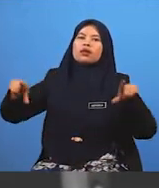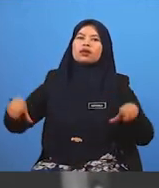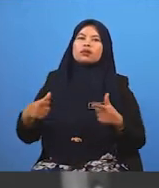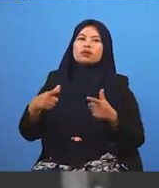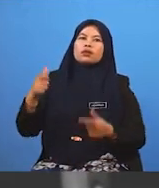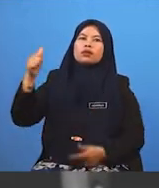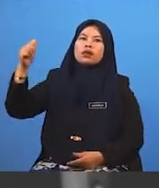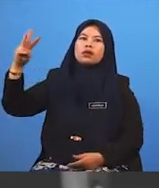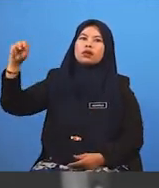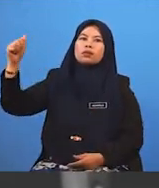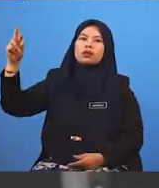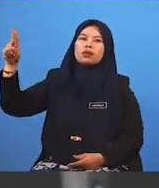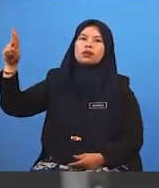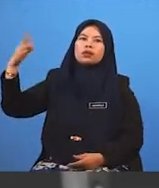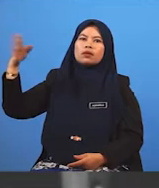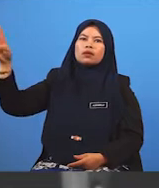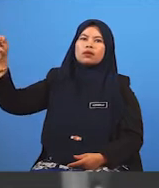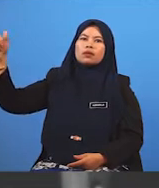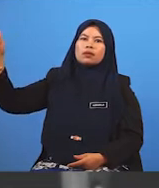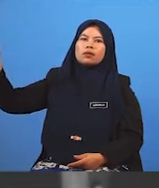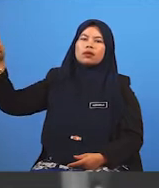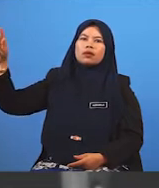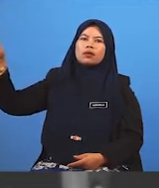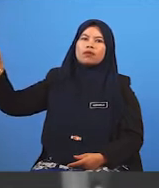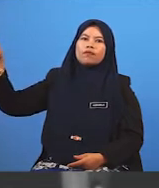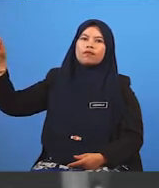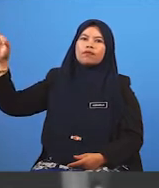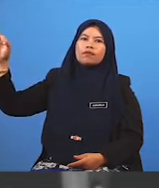mungkar? Sila jawab murid-murid.